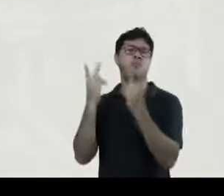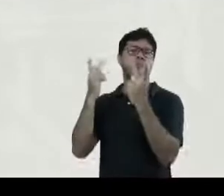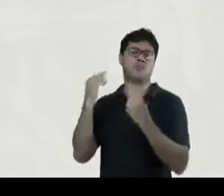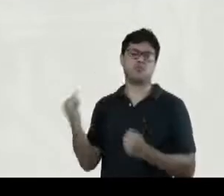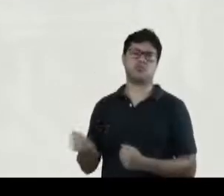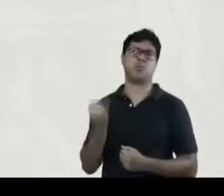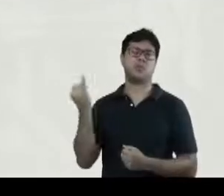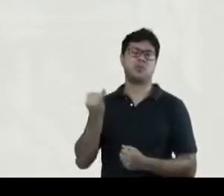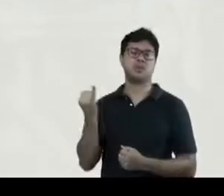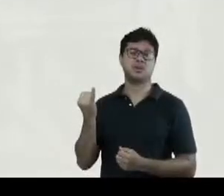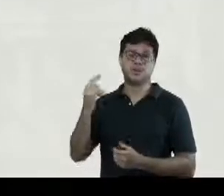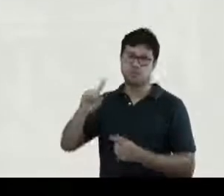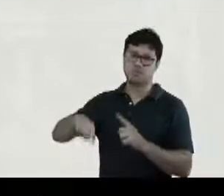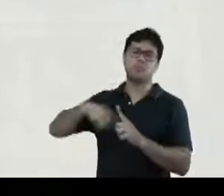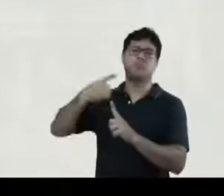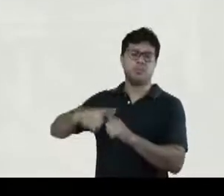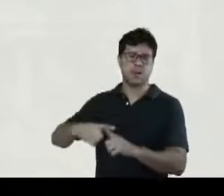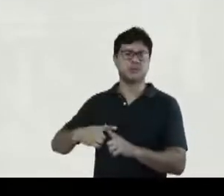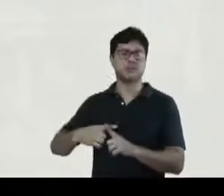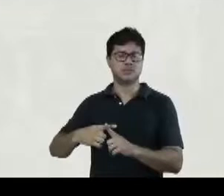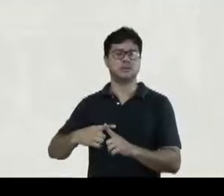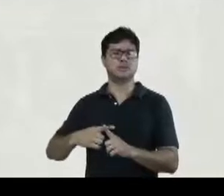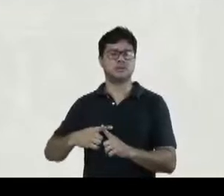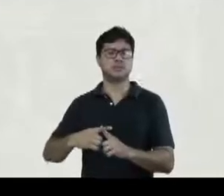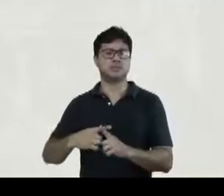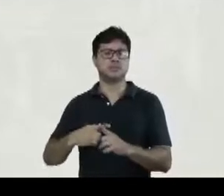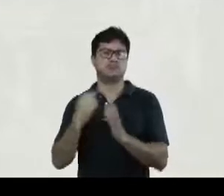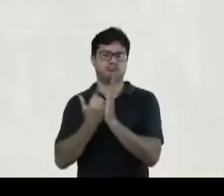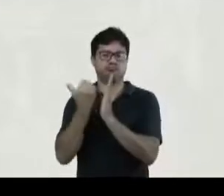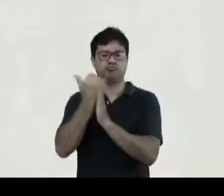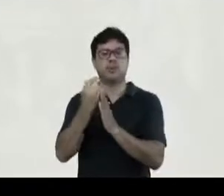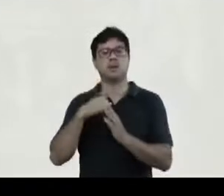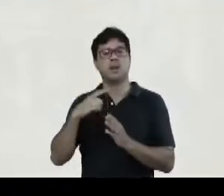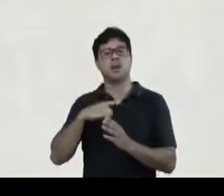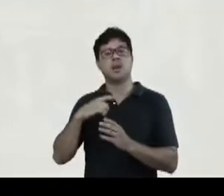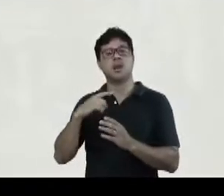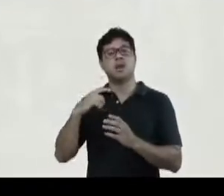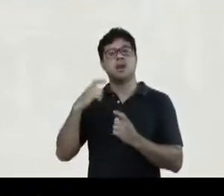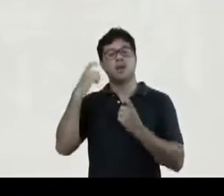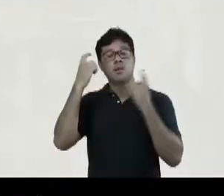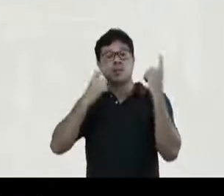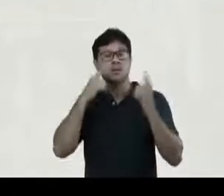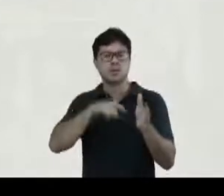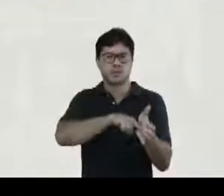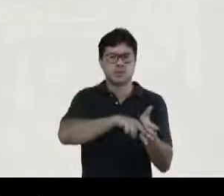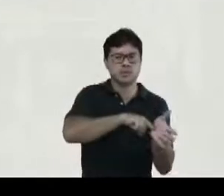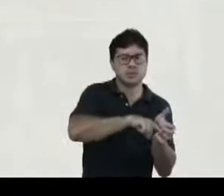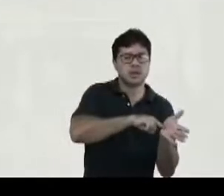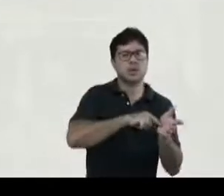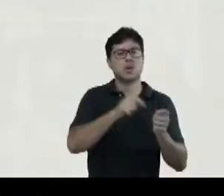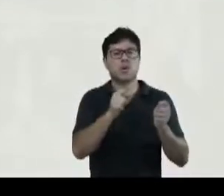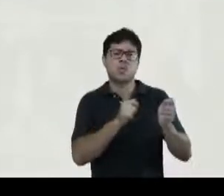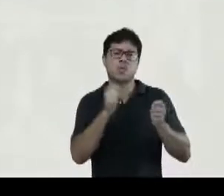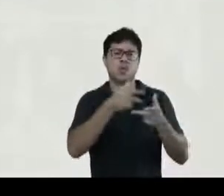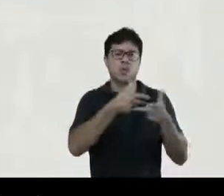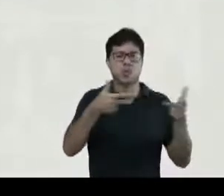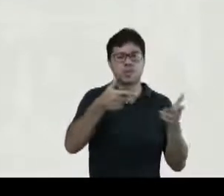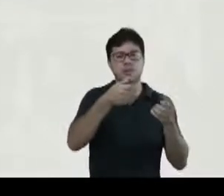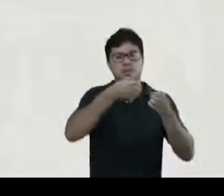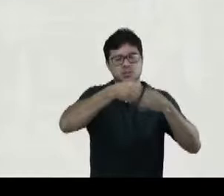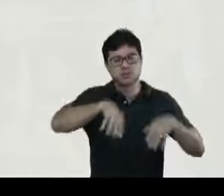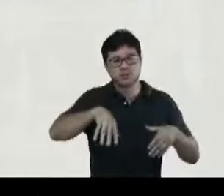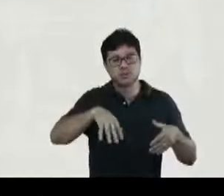für Auffindbarkeit, Nutzung und Interoperabilität der erschlossenen